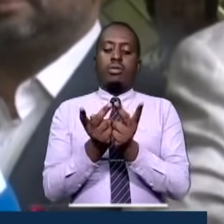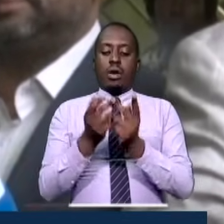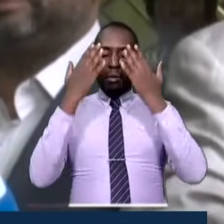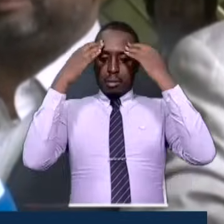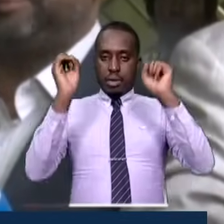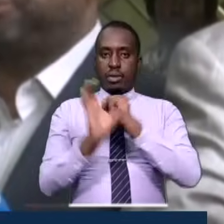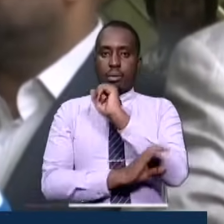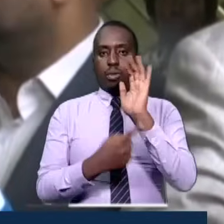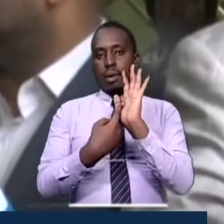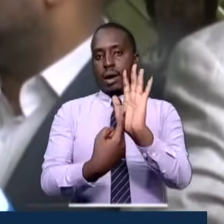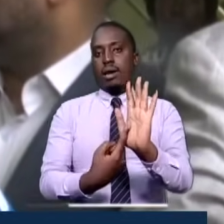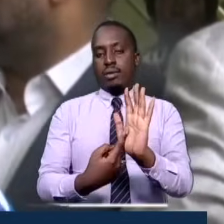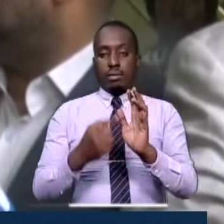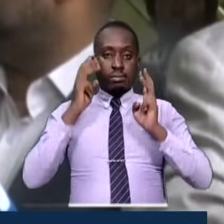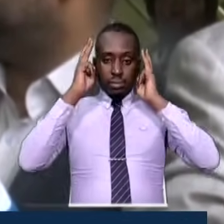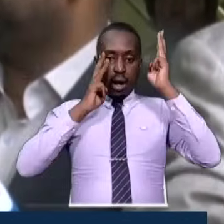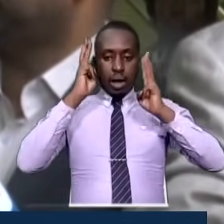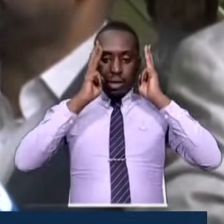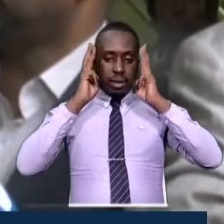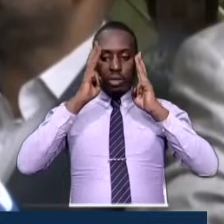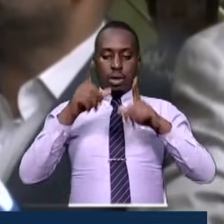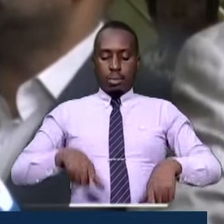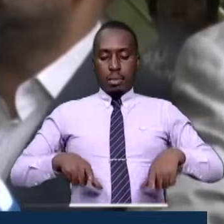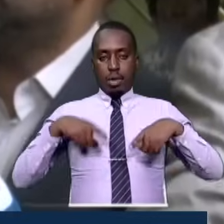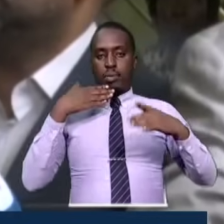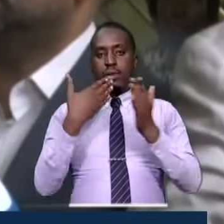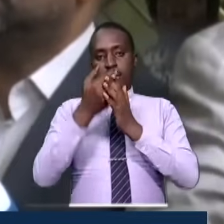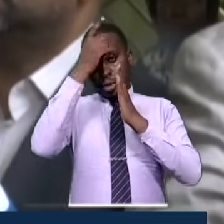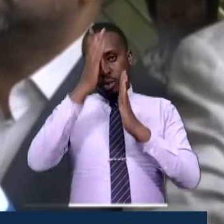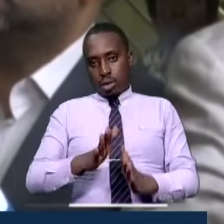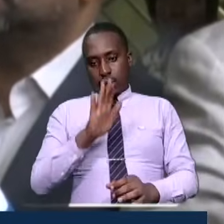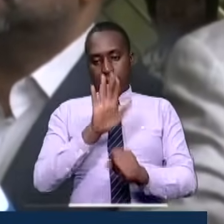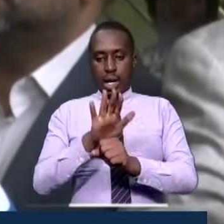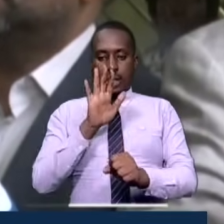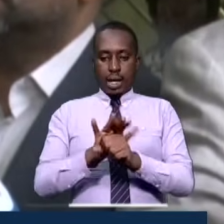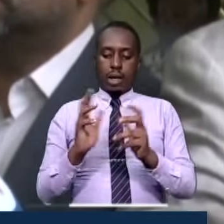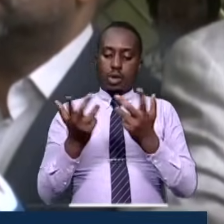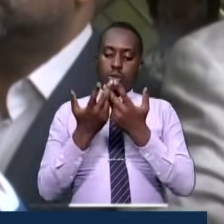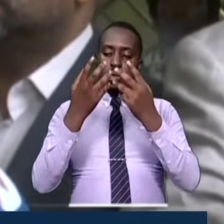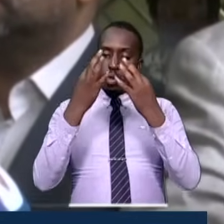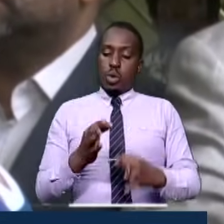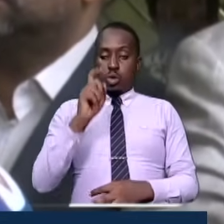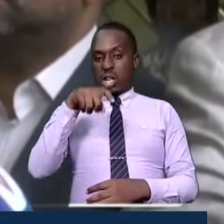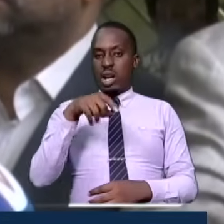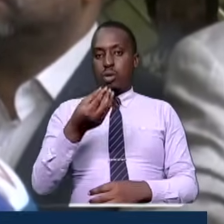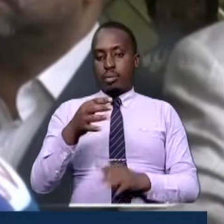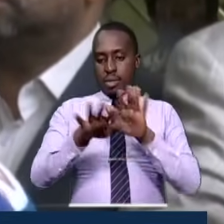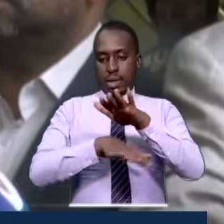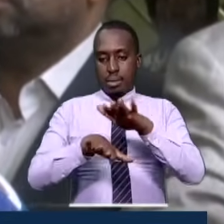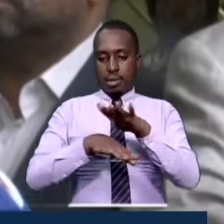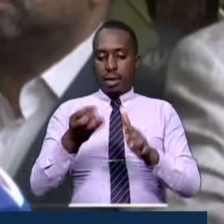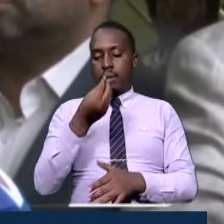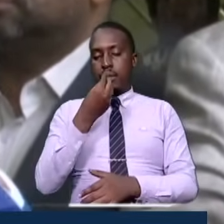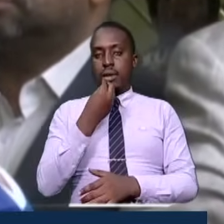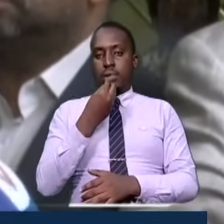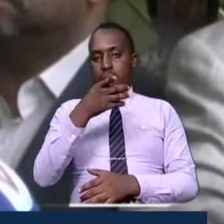b'ibihugu bagaragaza ko bahangayikishijwe n'imibereho myiza y'abaturage cyane cyane ku bintu nkenerwa by'ibanze nk'ibiribwa iyi